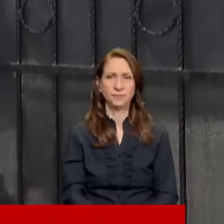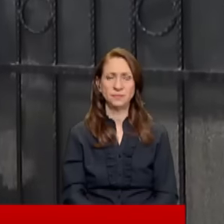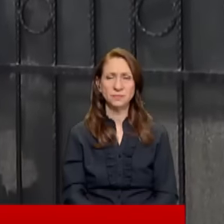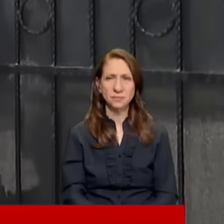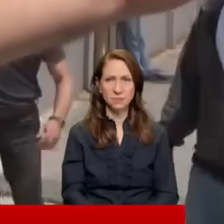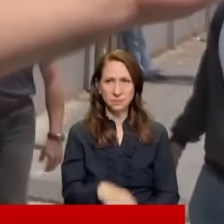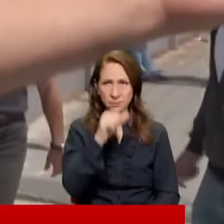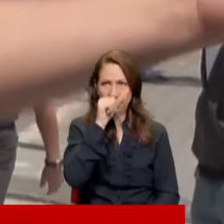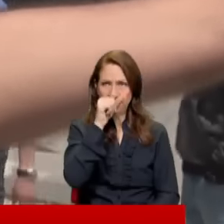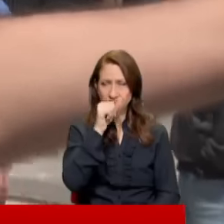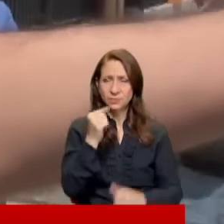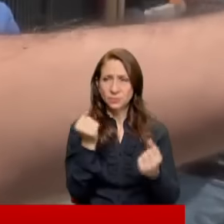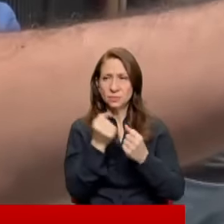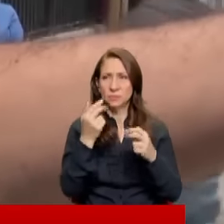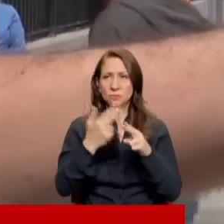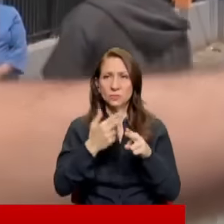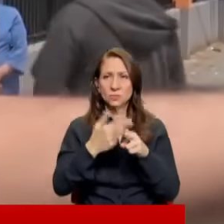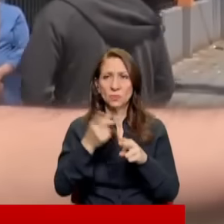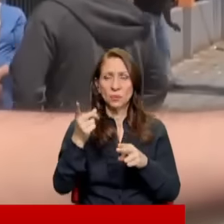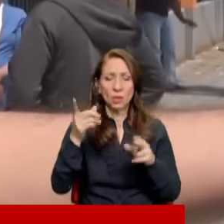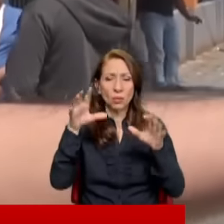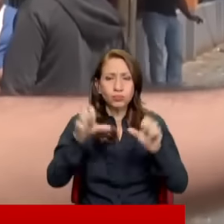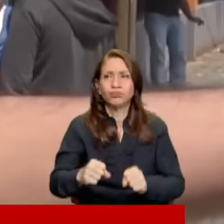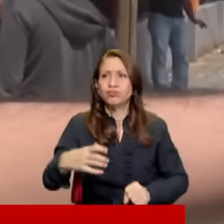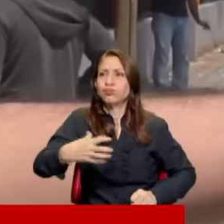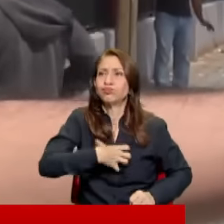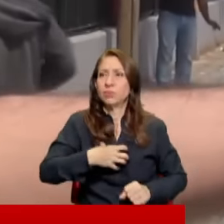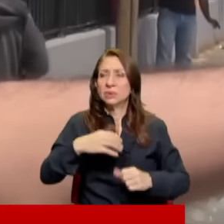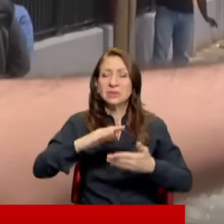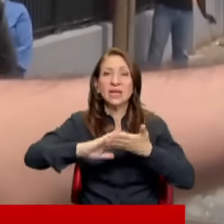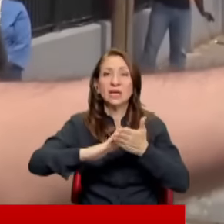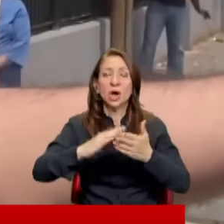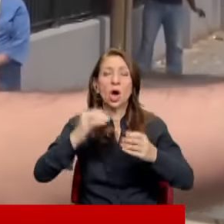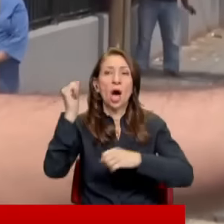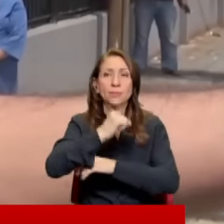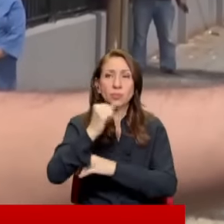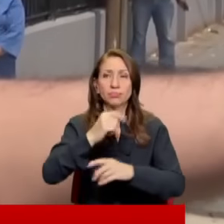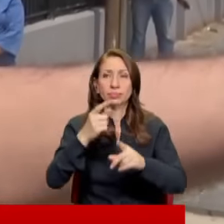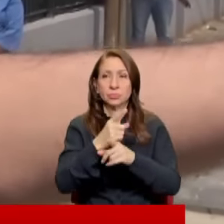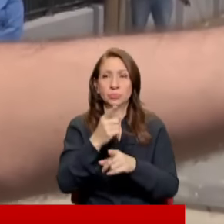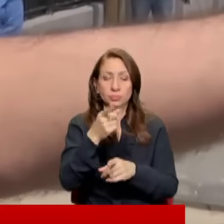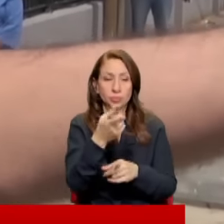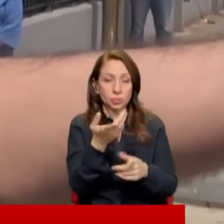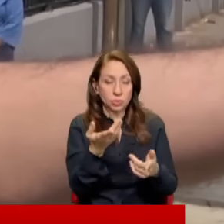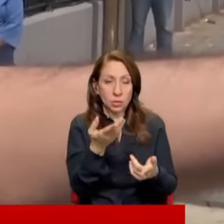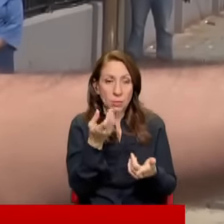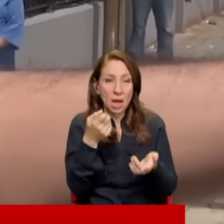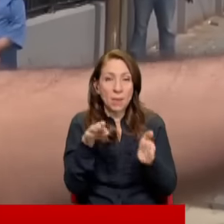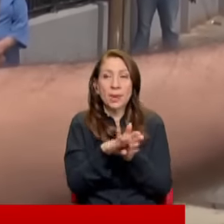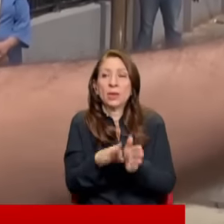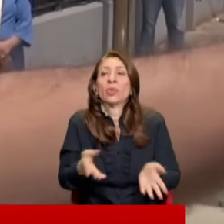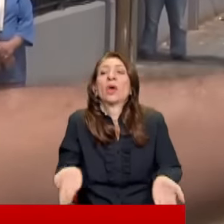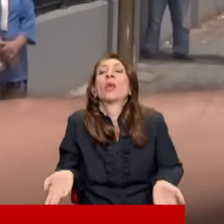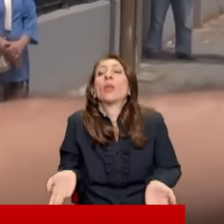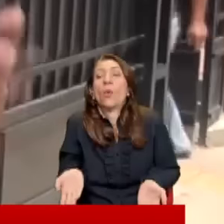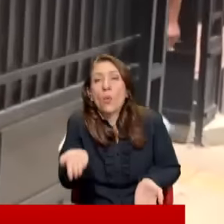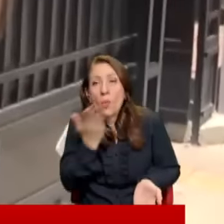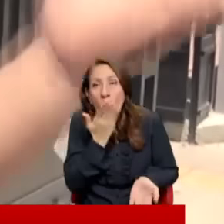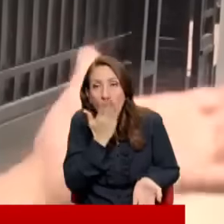yok sürücü kursları burayı istila etmişler tırları kamyonları Burası park yeri değil